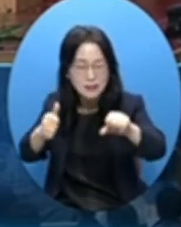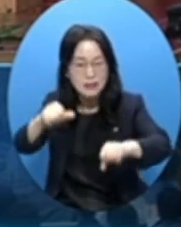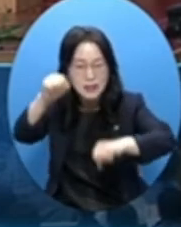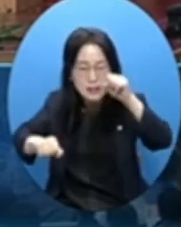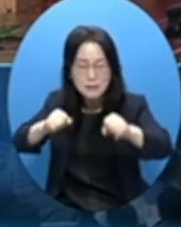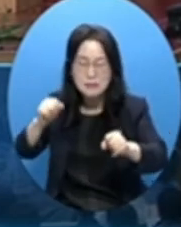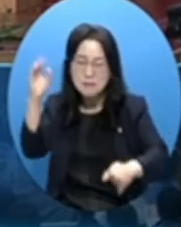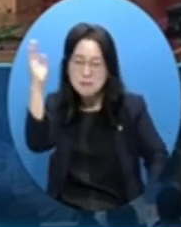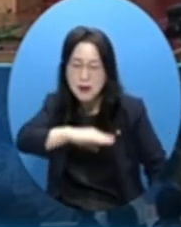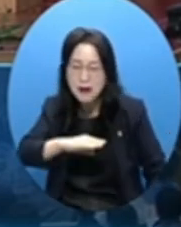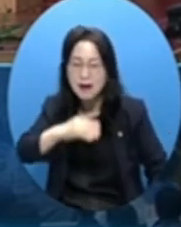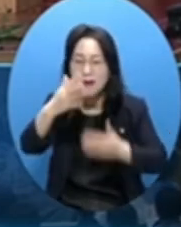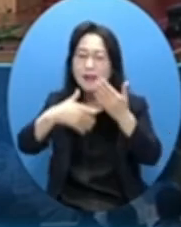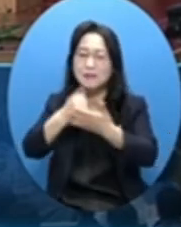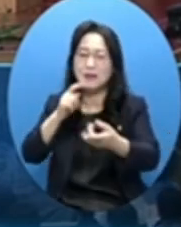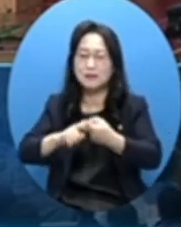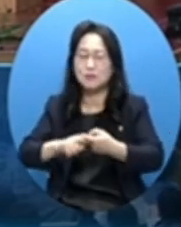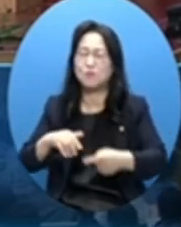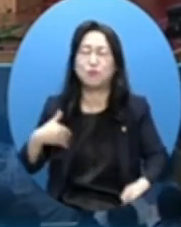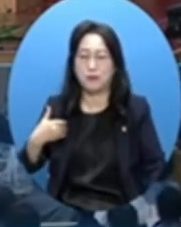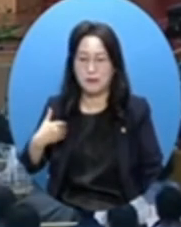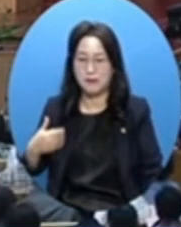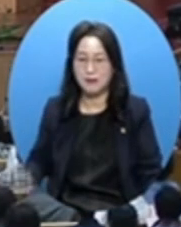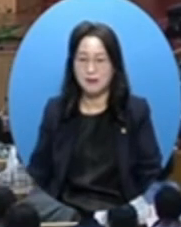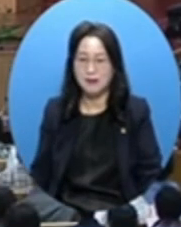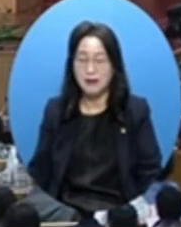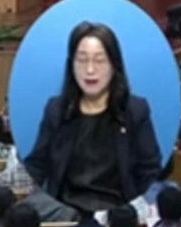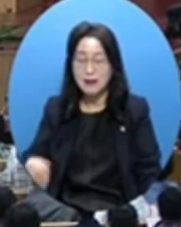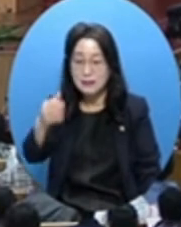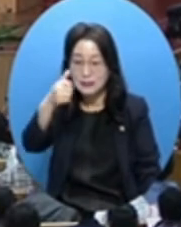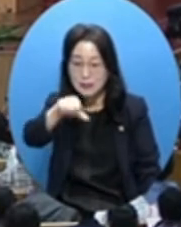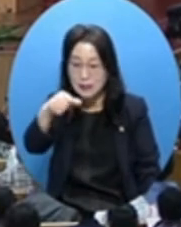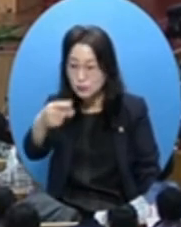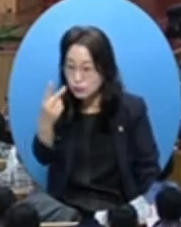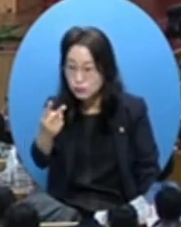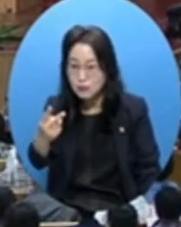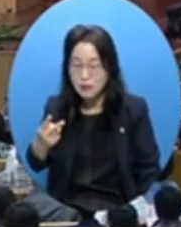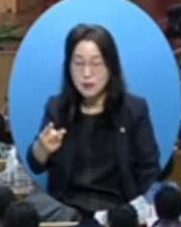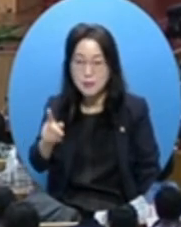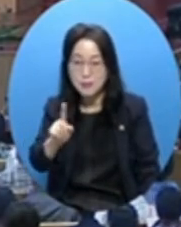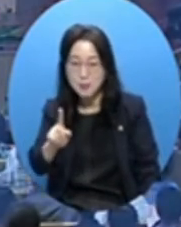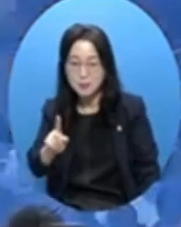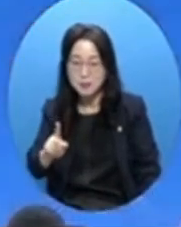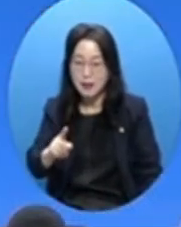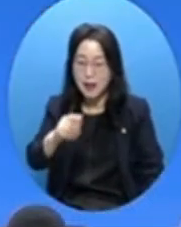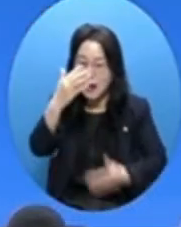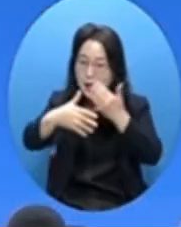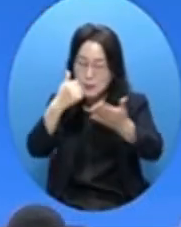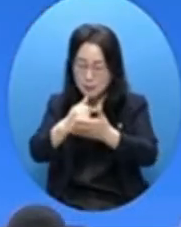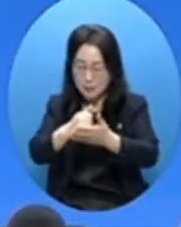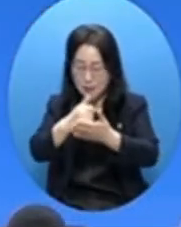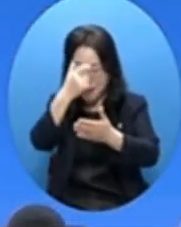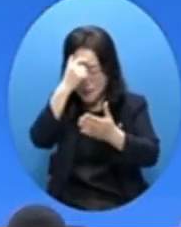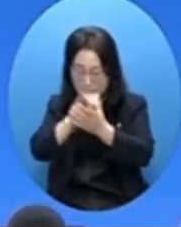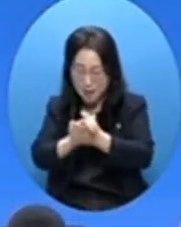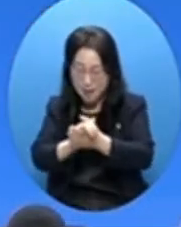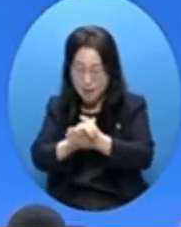알지 못하더라 그래서 엘리 아들들이 하루 게 드리는 재물을 함부로 손을 되고